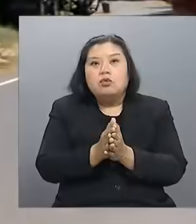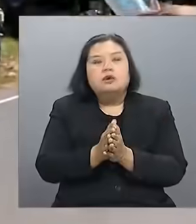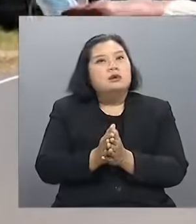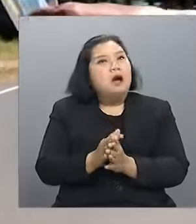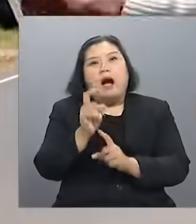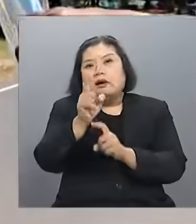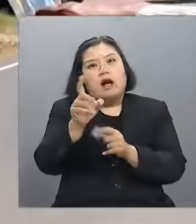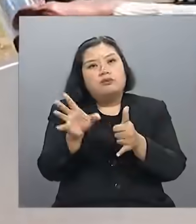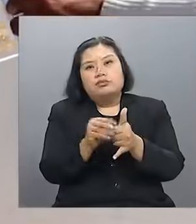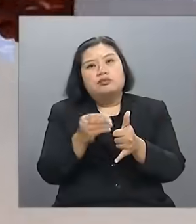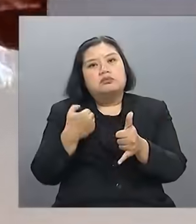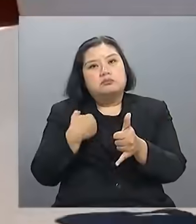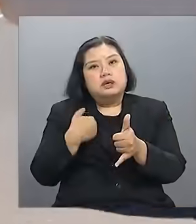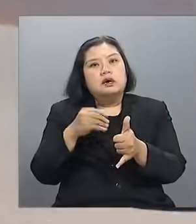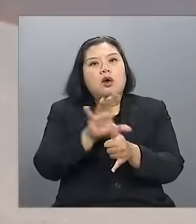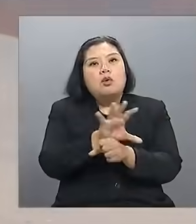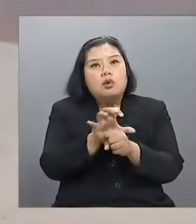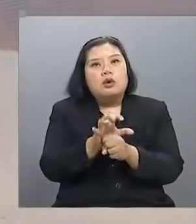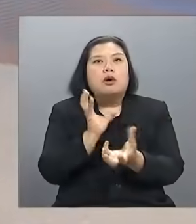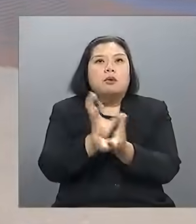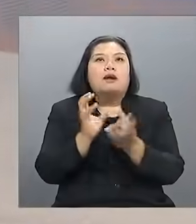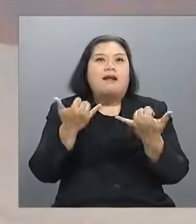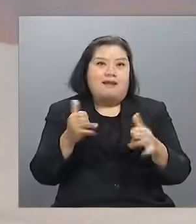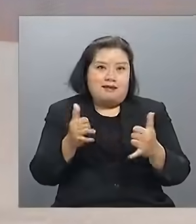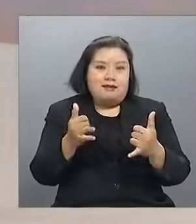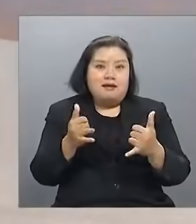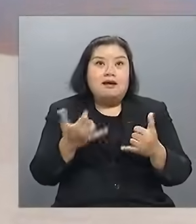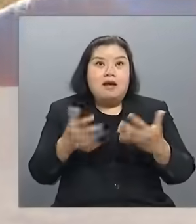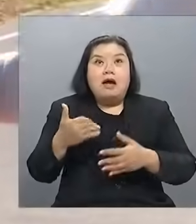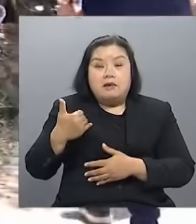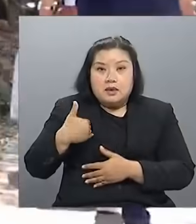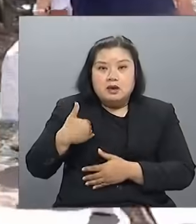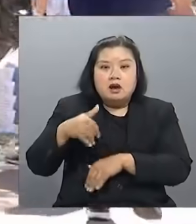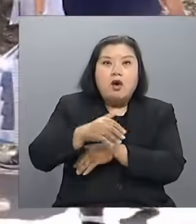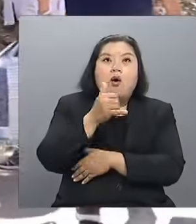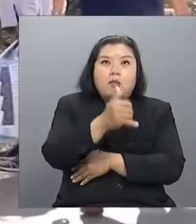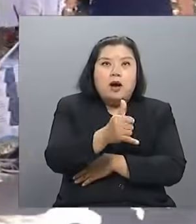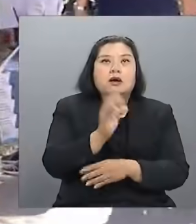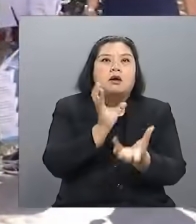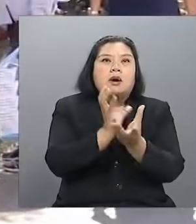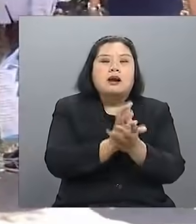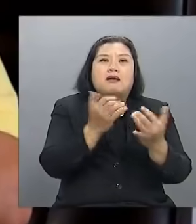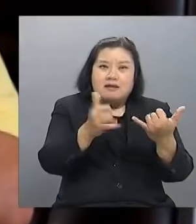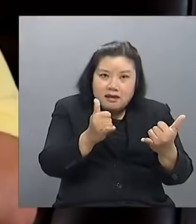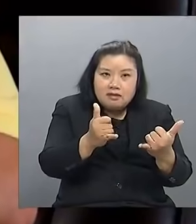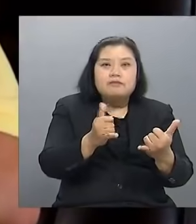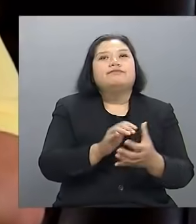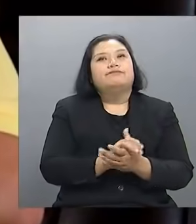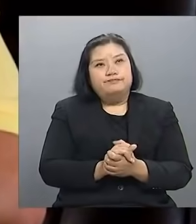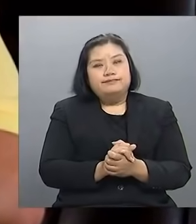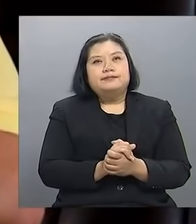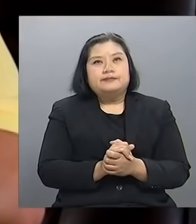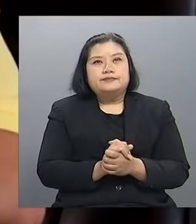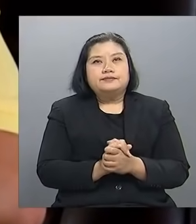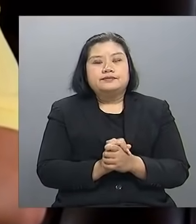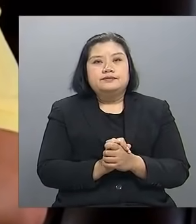การสัมผัสกับผู้เล่นพนันในบ่อนแล้วก็ยังเป็นผู้ที่เดินทางไปเล่นพนันที่ตำบลแสนตุ้งอีกด้วยค่ะ ก